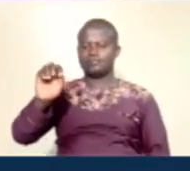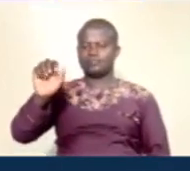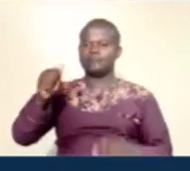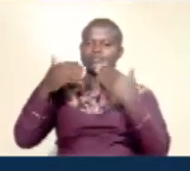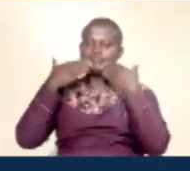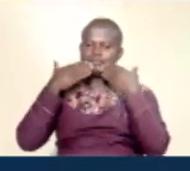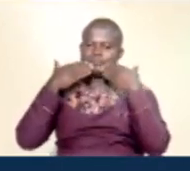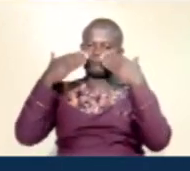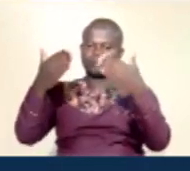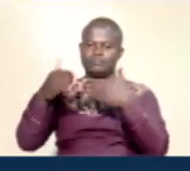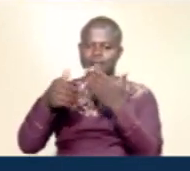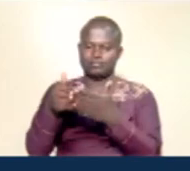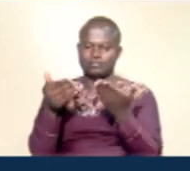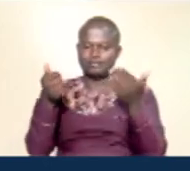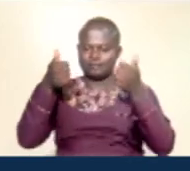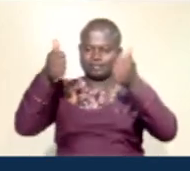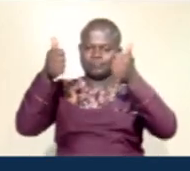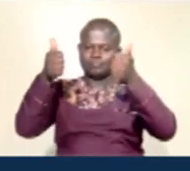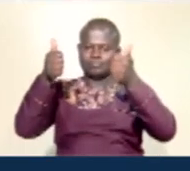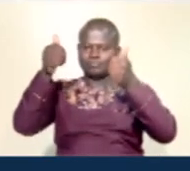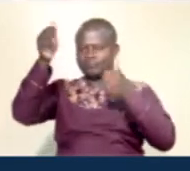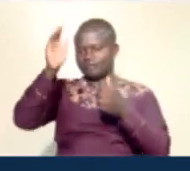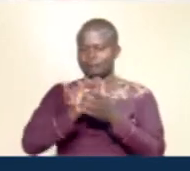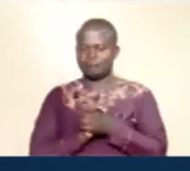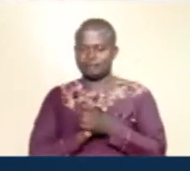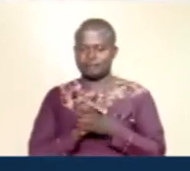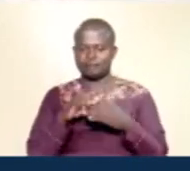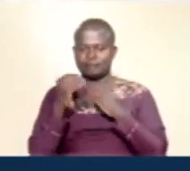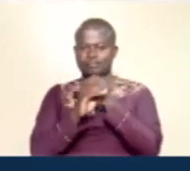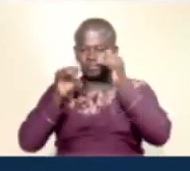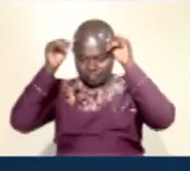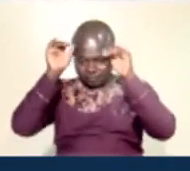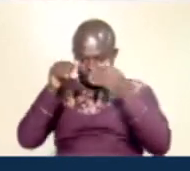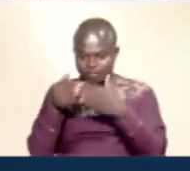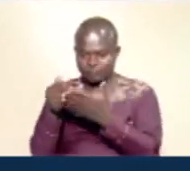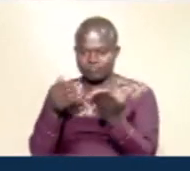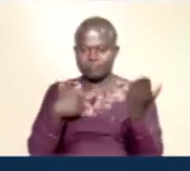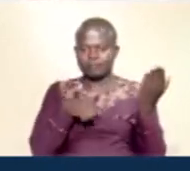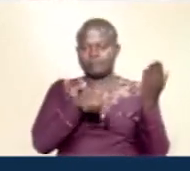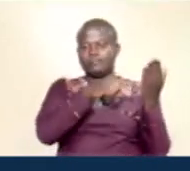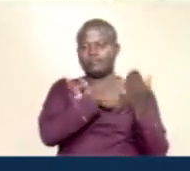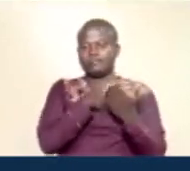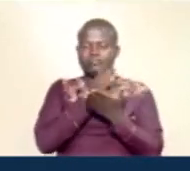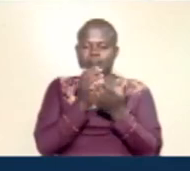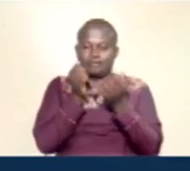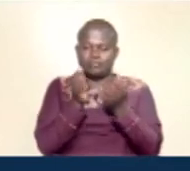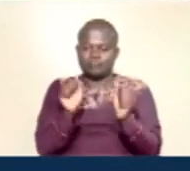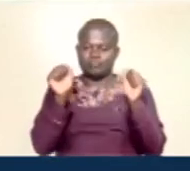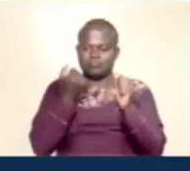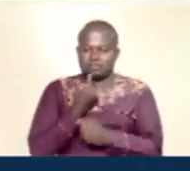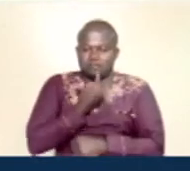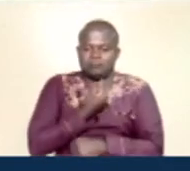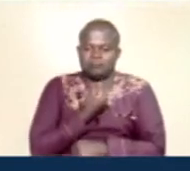warakoze stadium imamo y'Imana. Ubuyobozi bw'akarere ka Nyagatare bwiteze ko uretse gukura mu bwigunge abaturage b'aka karere ngo iyi